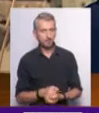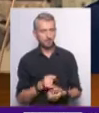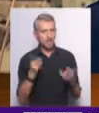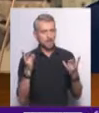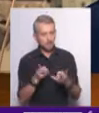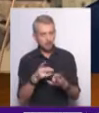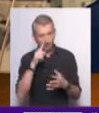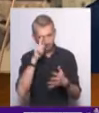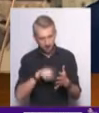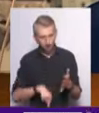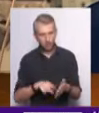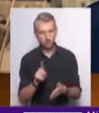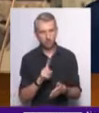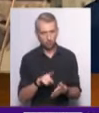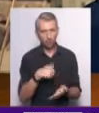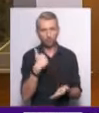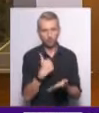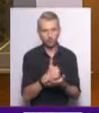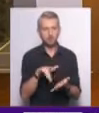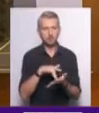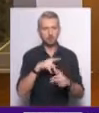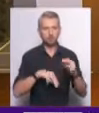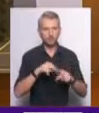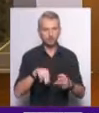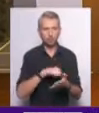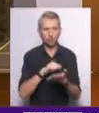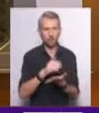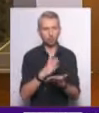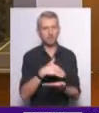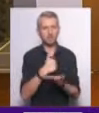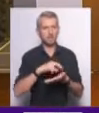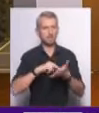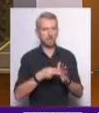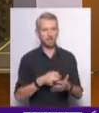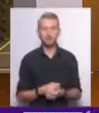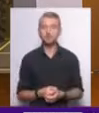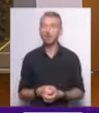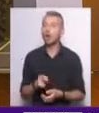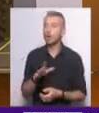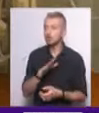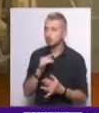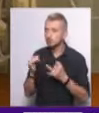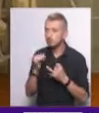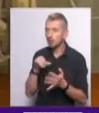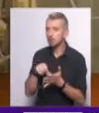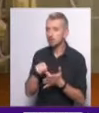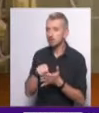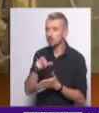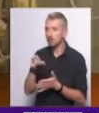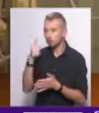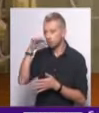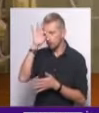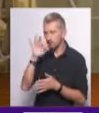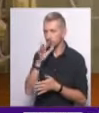ж таки переконати, що основним містобудівним документом є генеральний план. Угу. Ви спілкувалися з представниками поліції під час